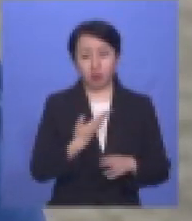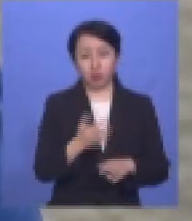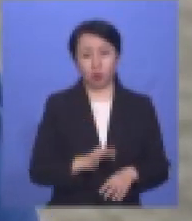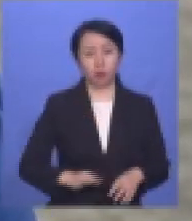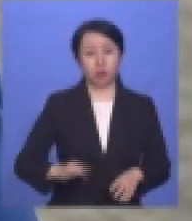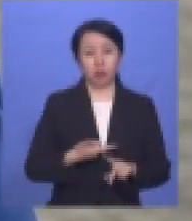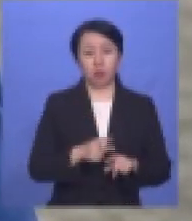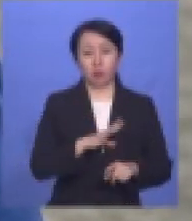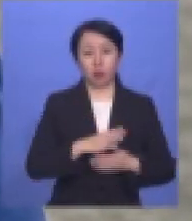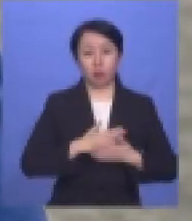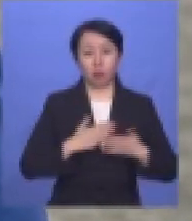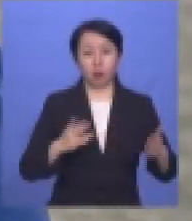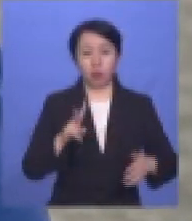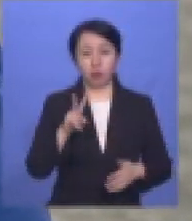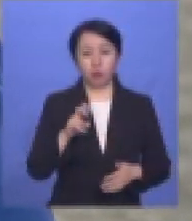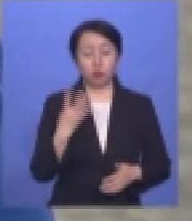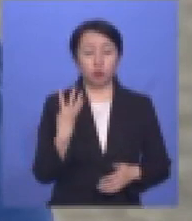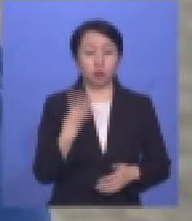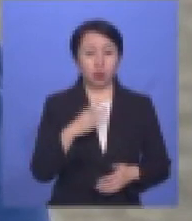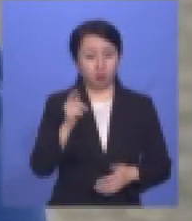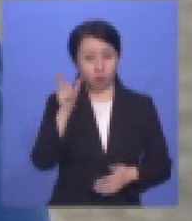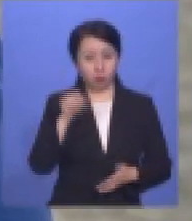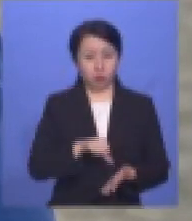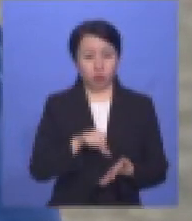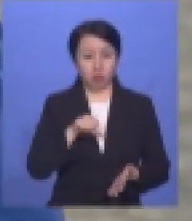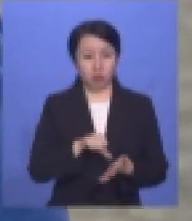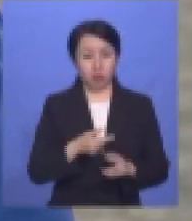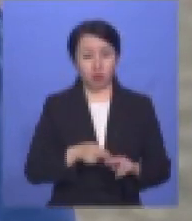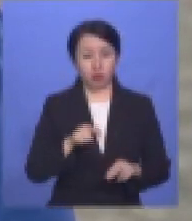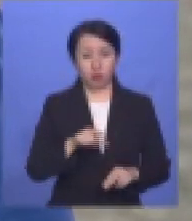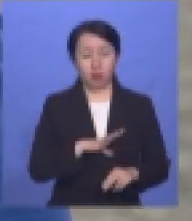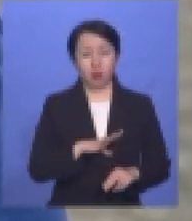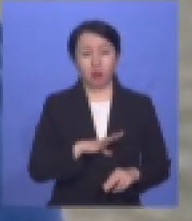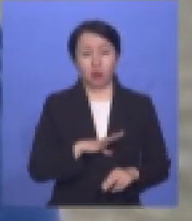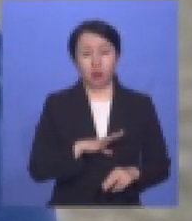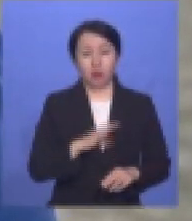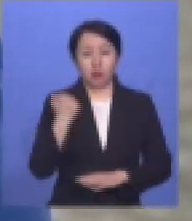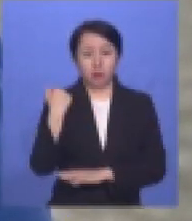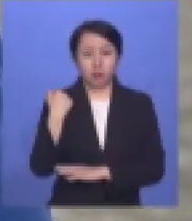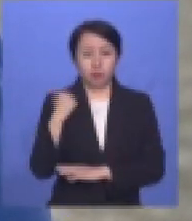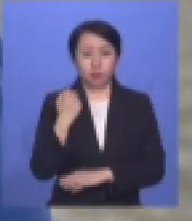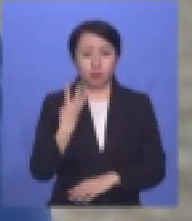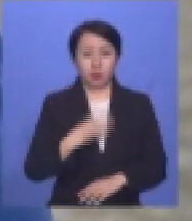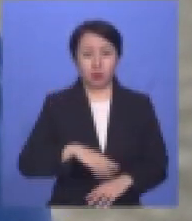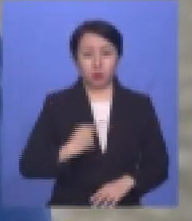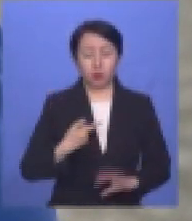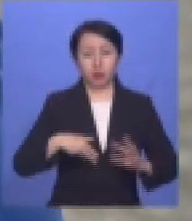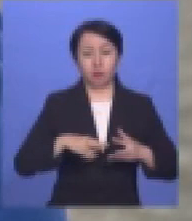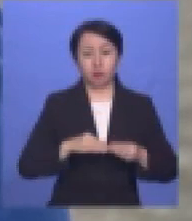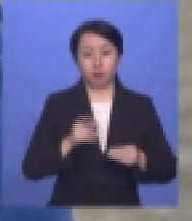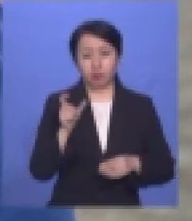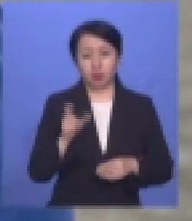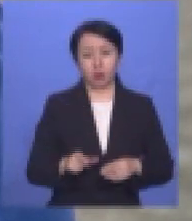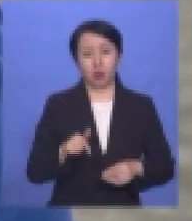области это было более 240 участников среди которых выявлены были победители 41 финалист